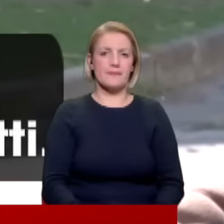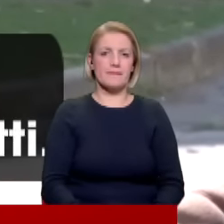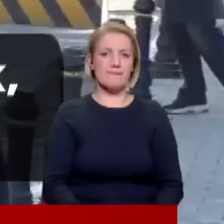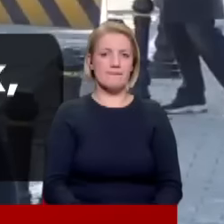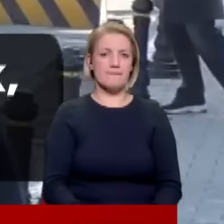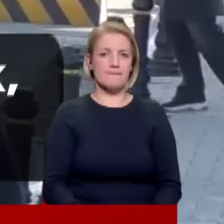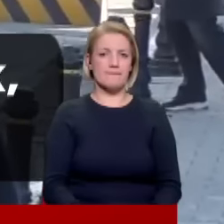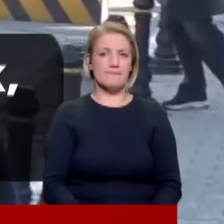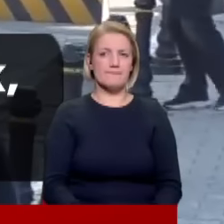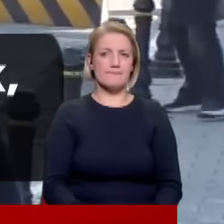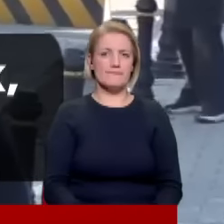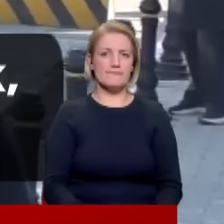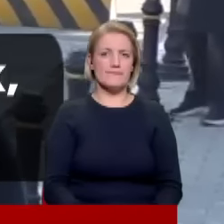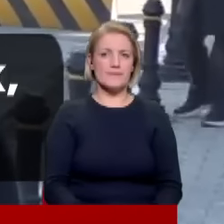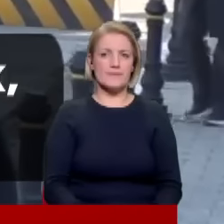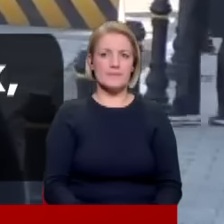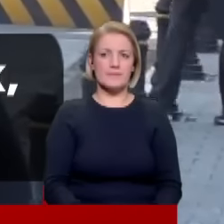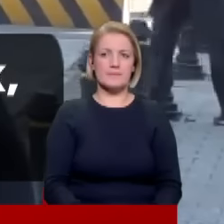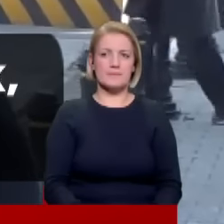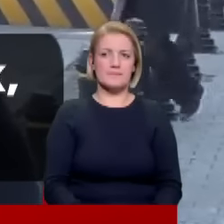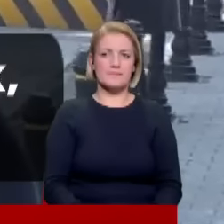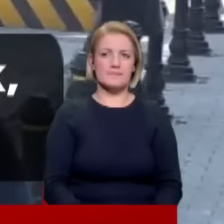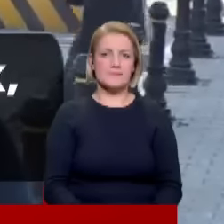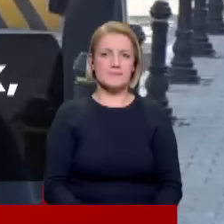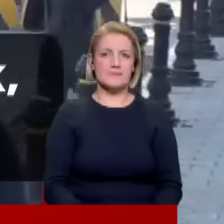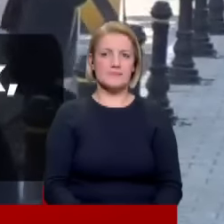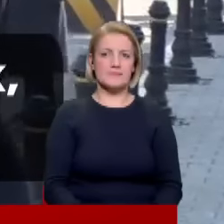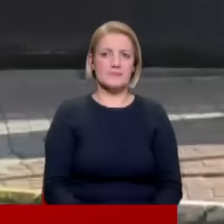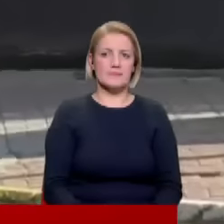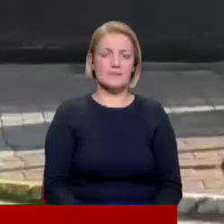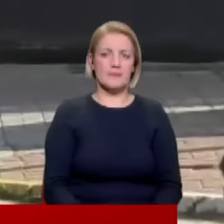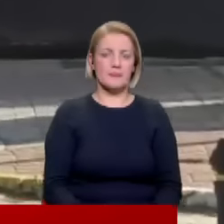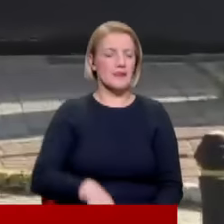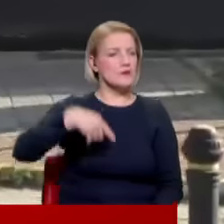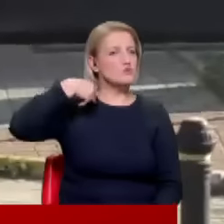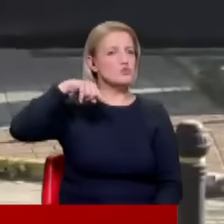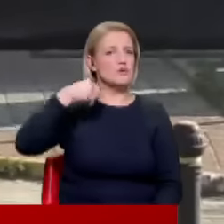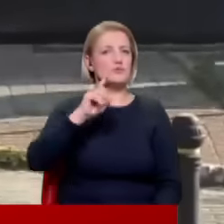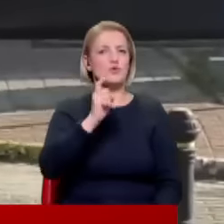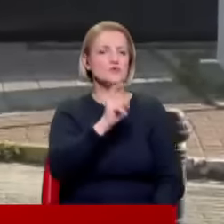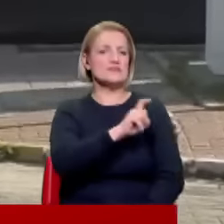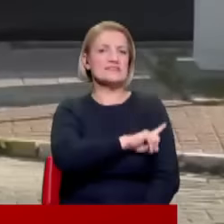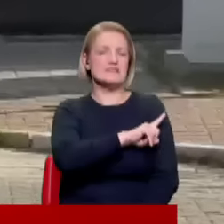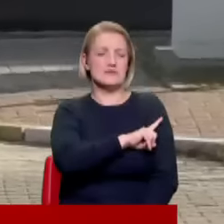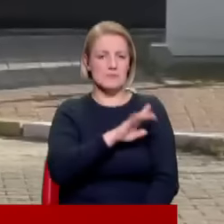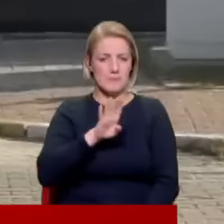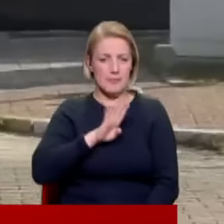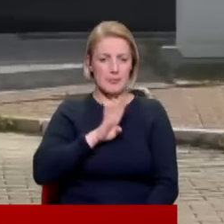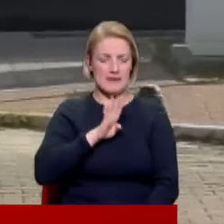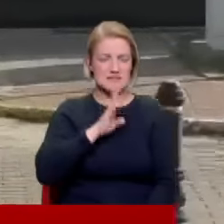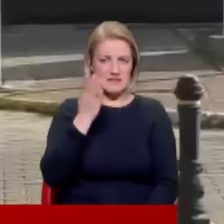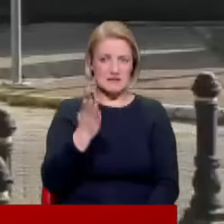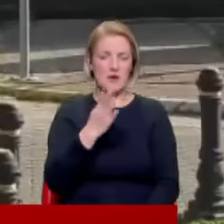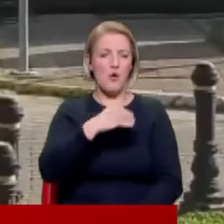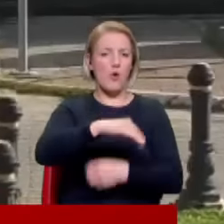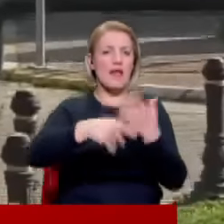hayatını kaybetti. Bir savaş geldi, kaçtı oraya, buraya geldi. Çocuk buraya öldü. Suriye uyruklu 9. sınıf öğrencisi Selim Attal